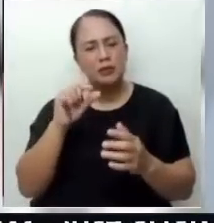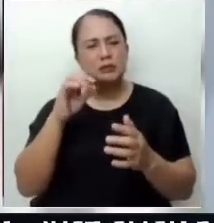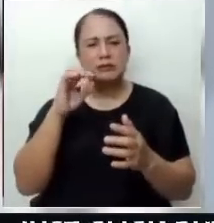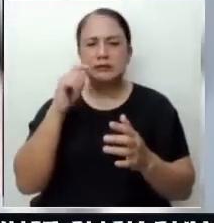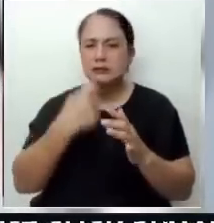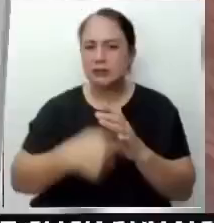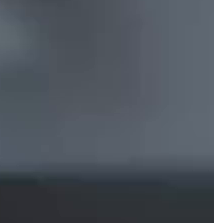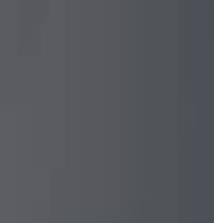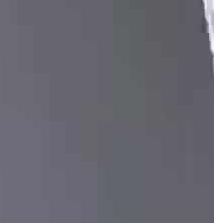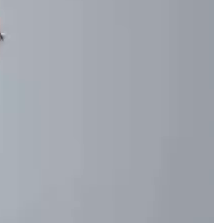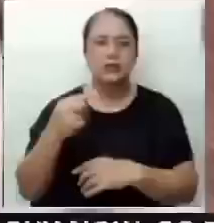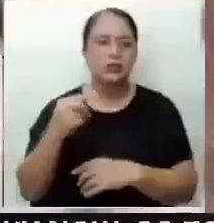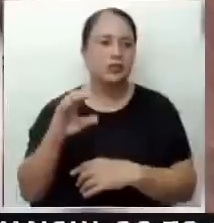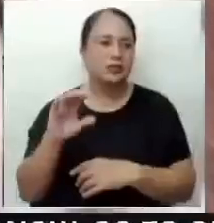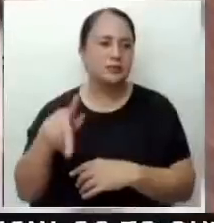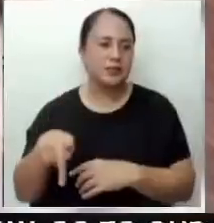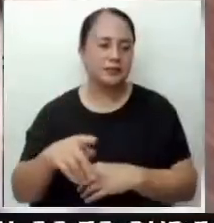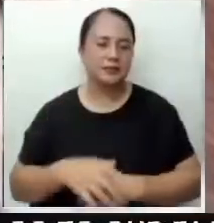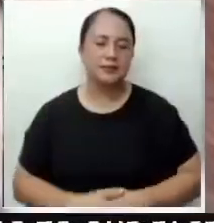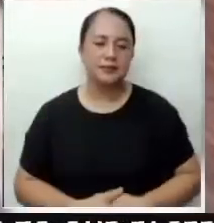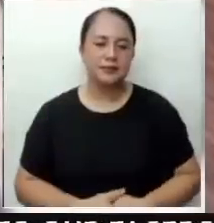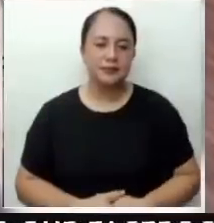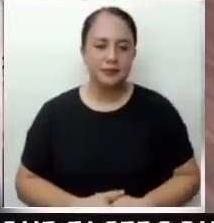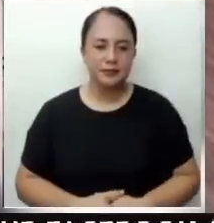Ian Cruz.